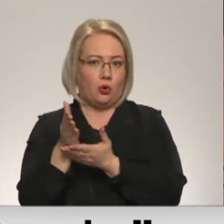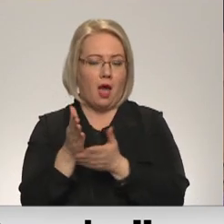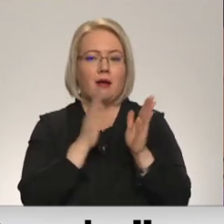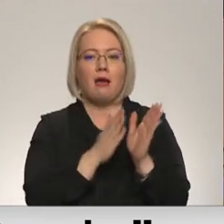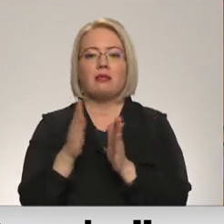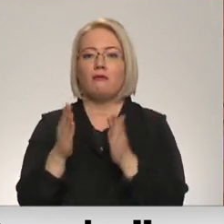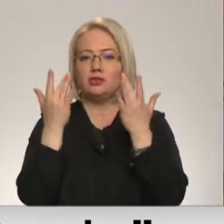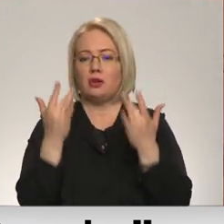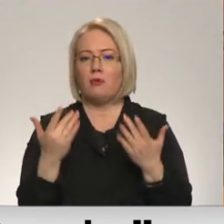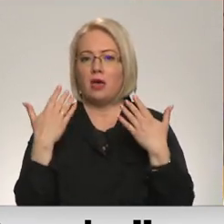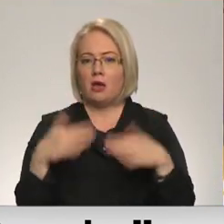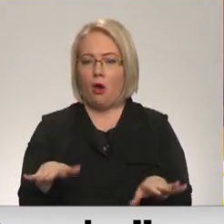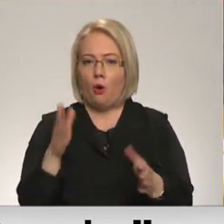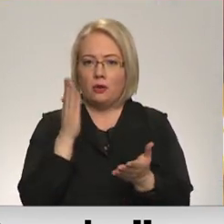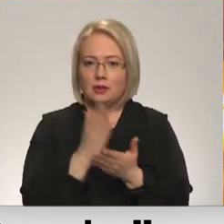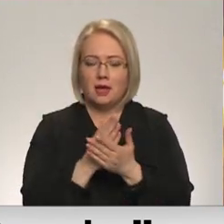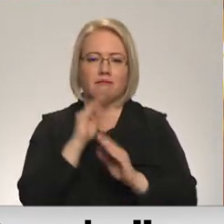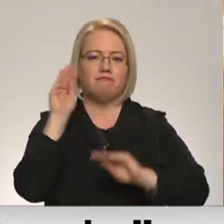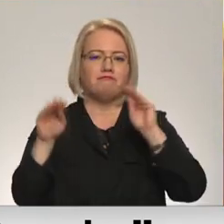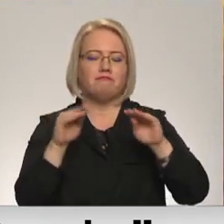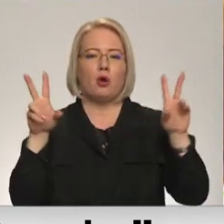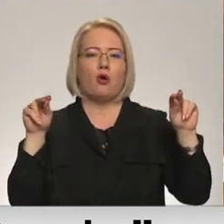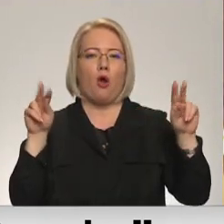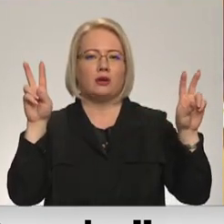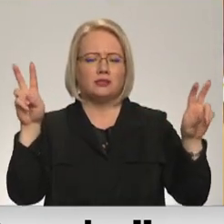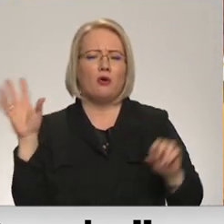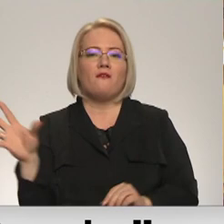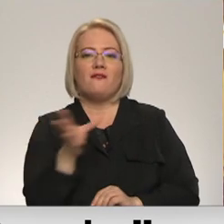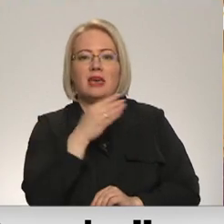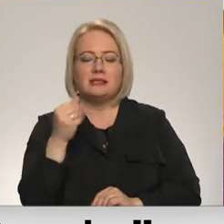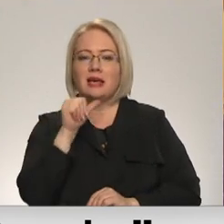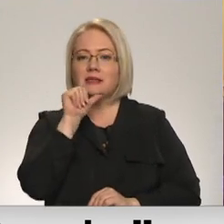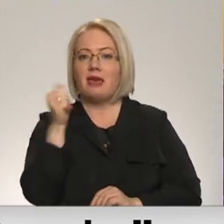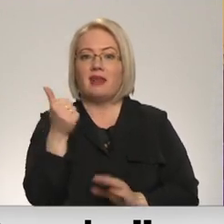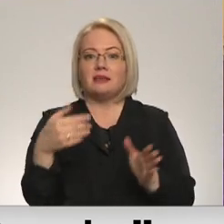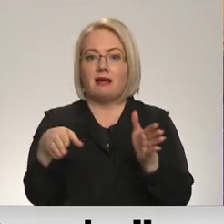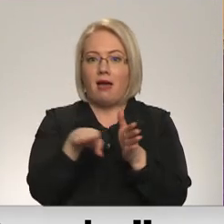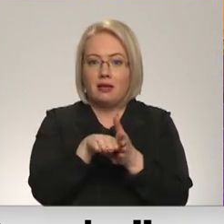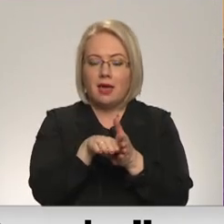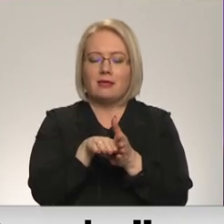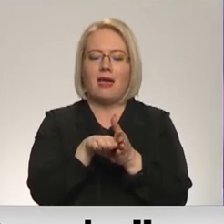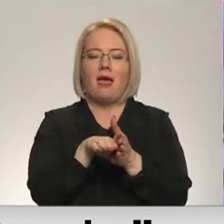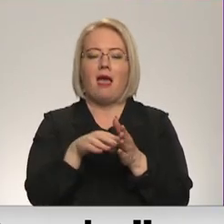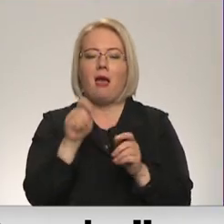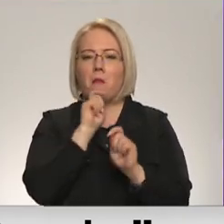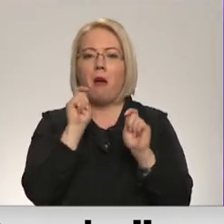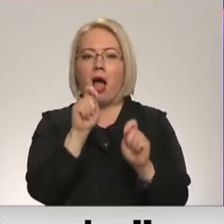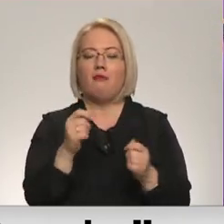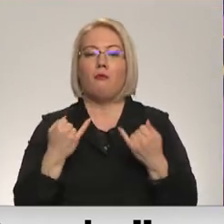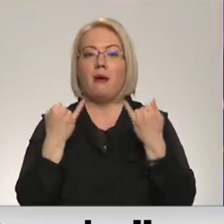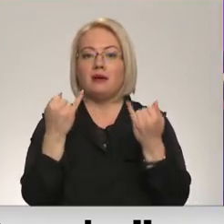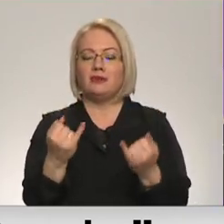jau ir sākusies, tiek saposta Latgales vēstniecība Gors, un visiem tiem, kas nevarēs būt klātienē, balvu pasniegšana būs iespēja